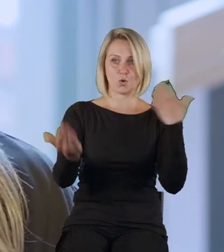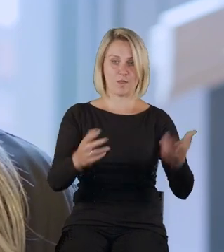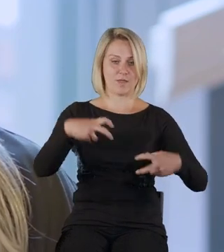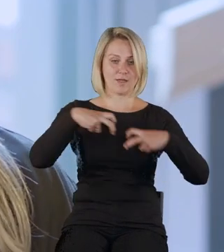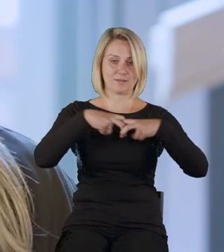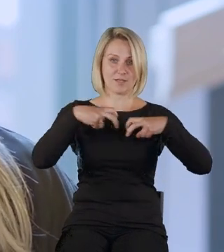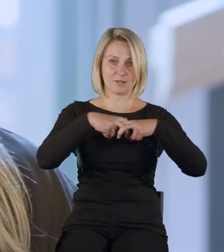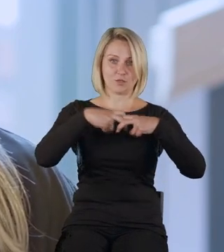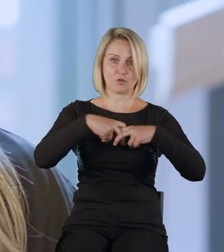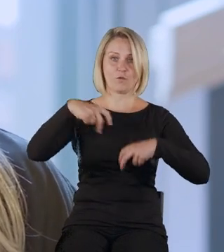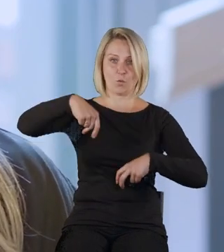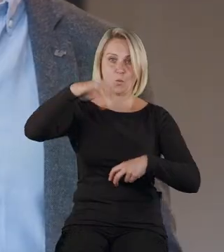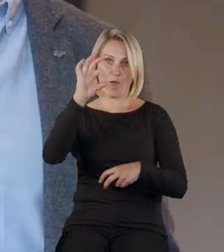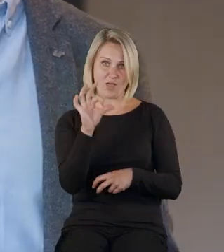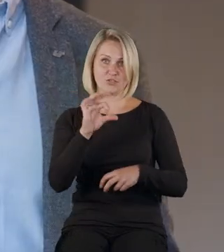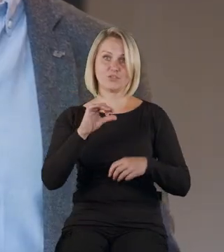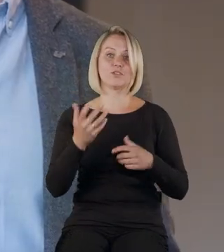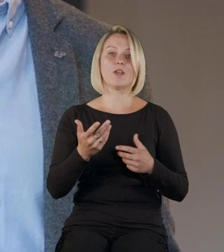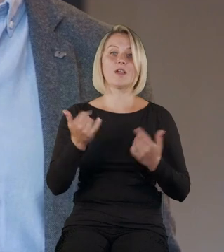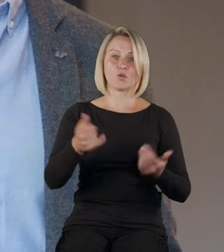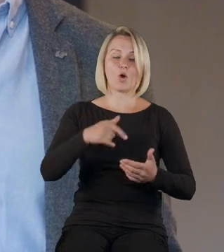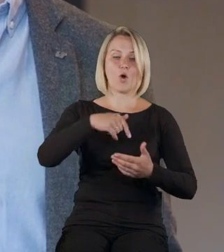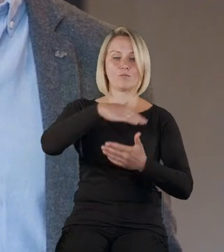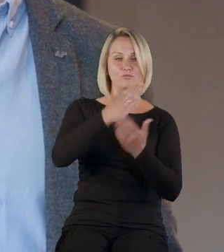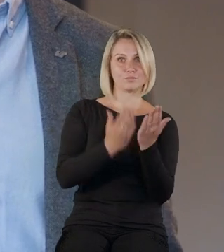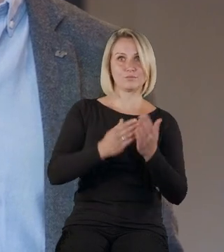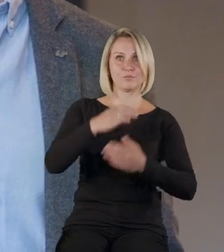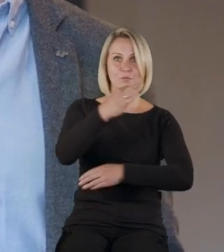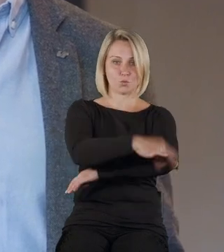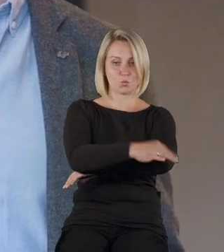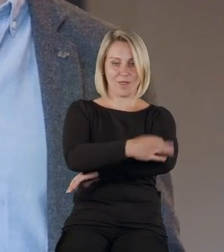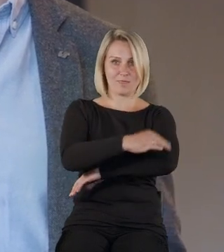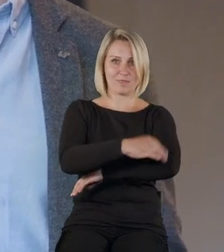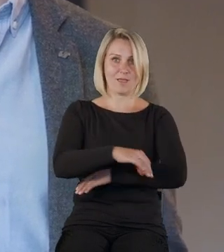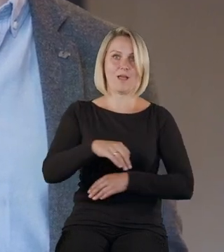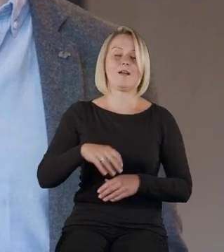internetową Uniwersytetu Śląskiego w strefie studenta